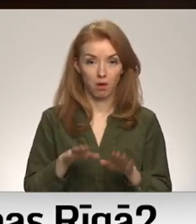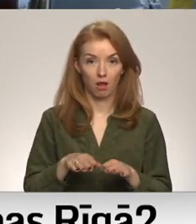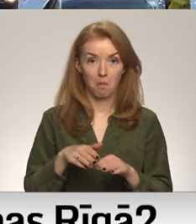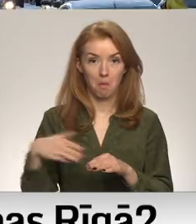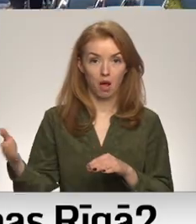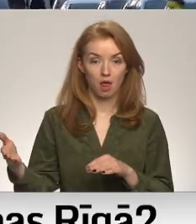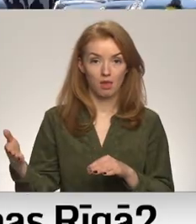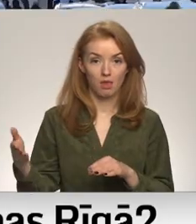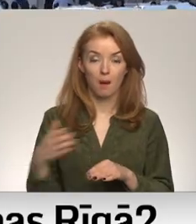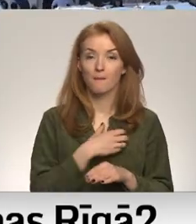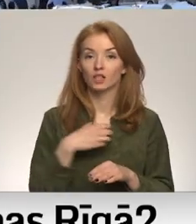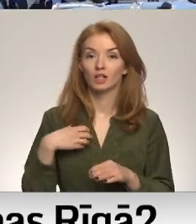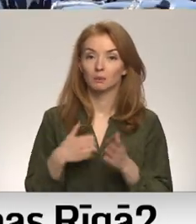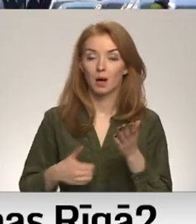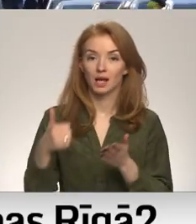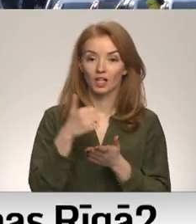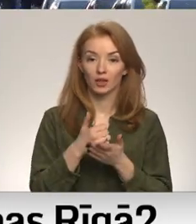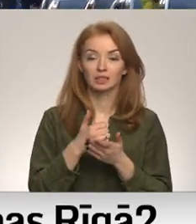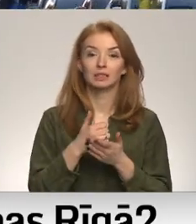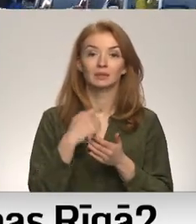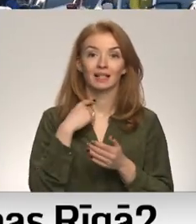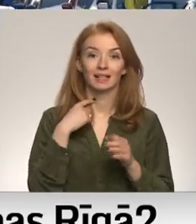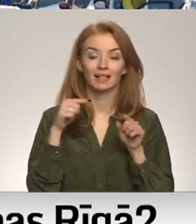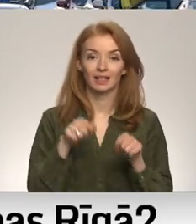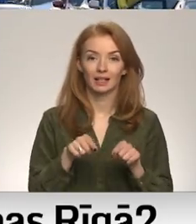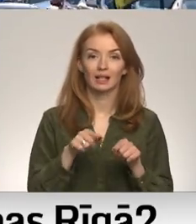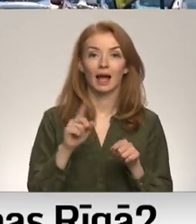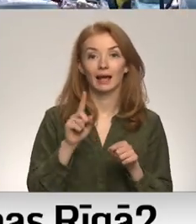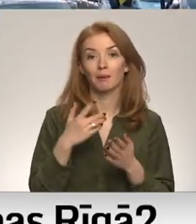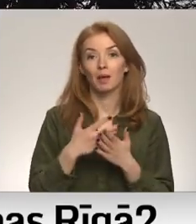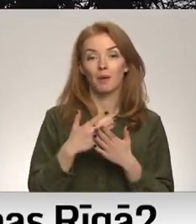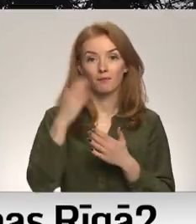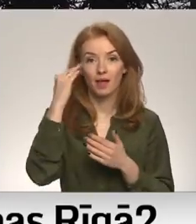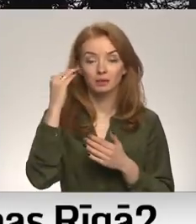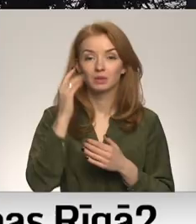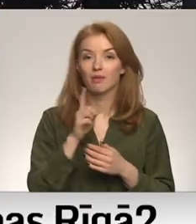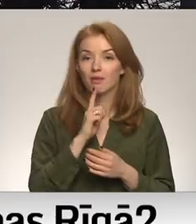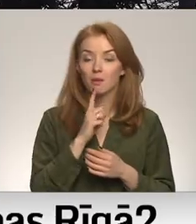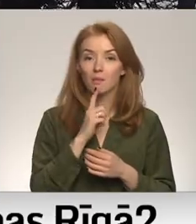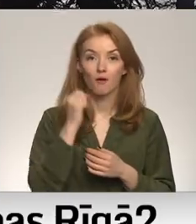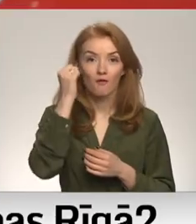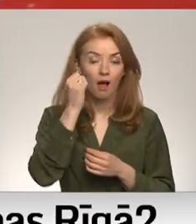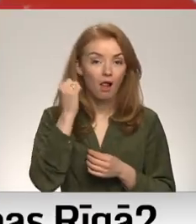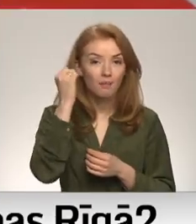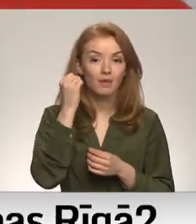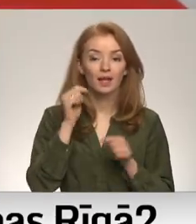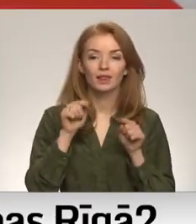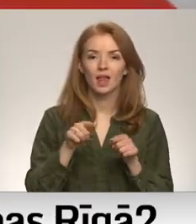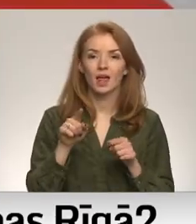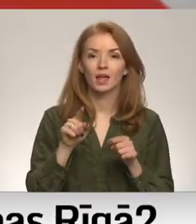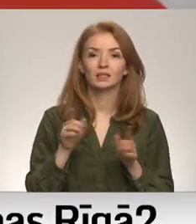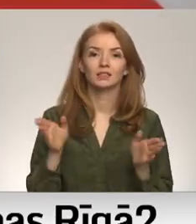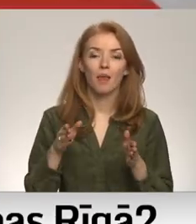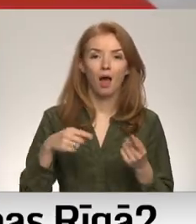maliņā. Pašvaldības pārstāvniecības galvaspilsētā vēl ir piemēram Ventspilī, Liepājai, Valmierai. Tie ir